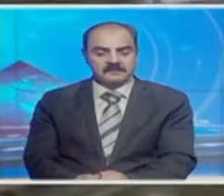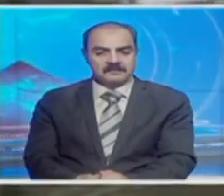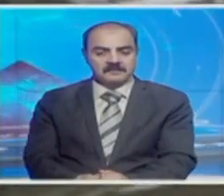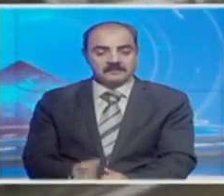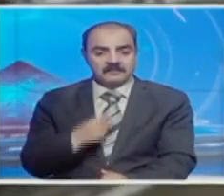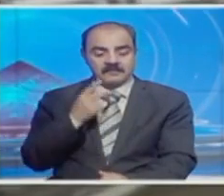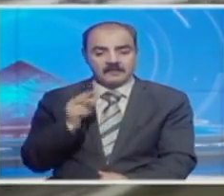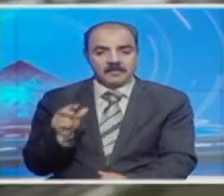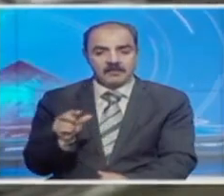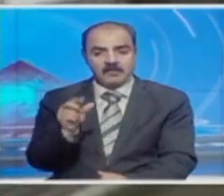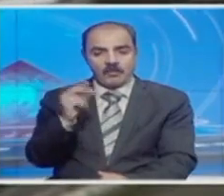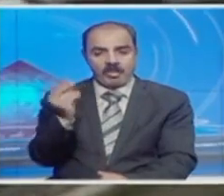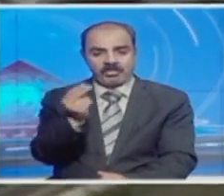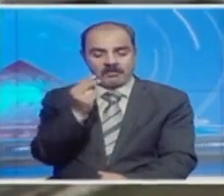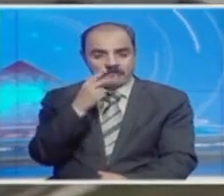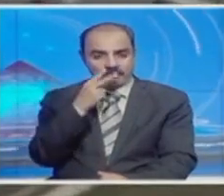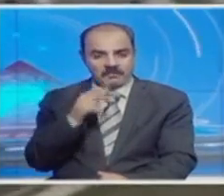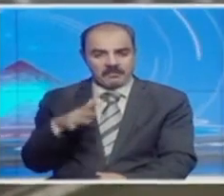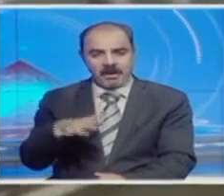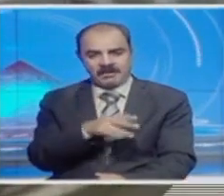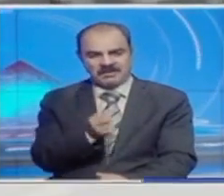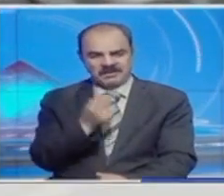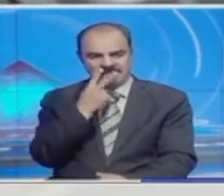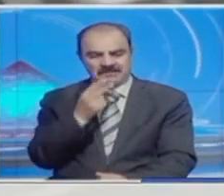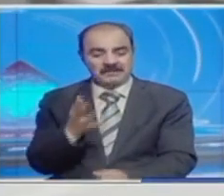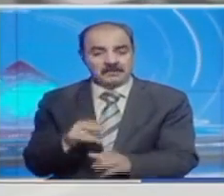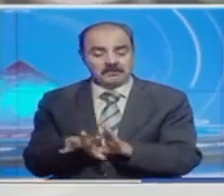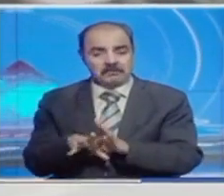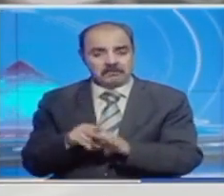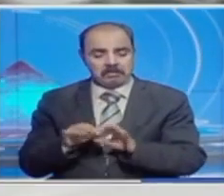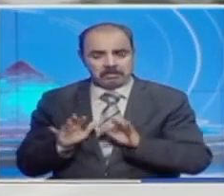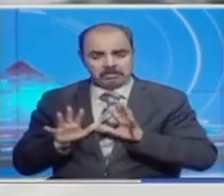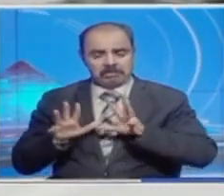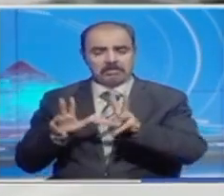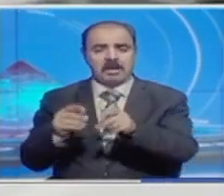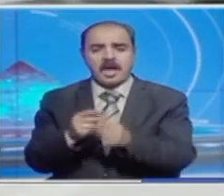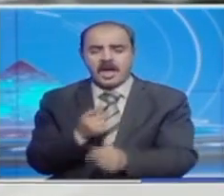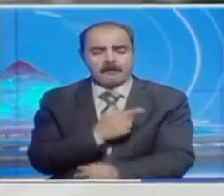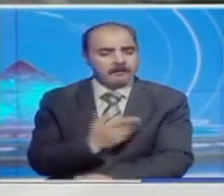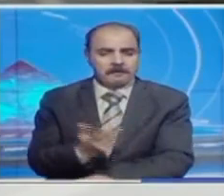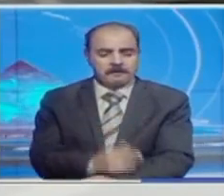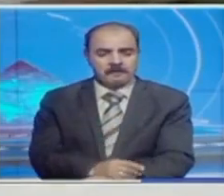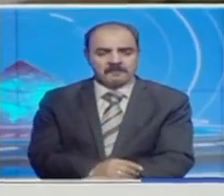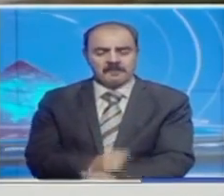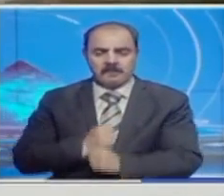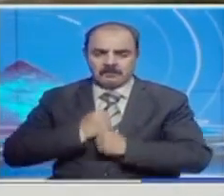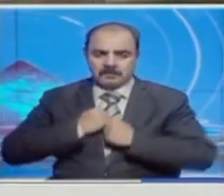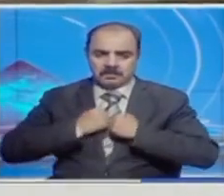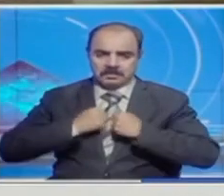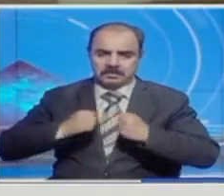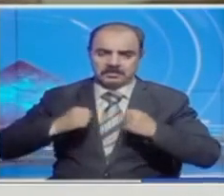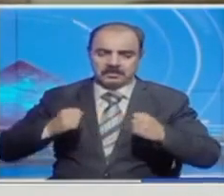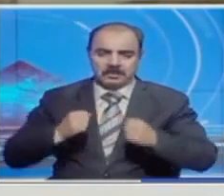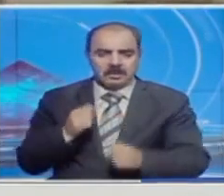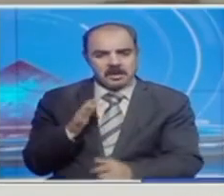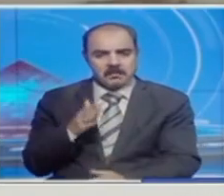يبعد كورنيش المقطم قليلا عن حي الأسمرات، وهو مشروع يشيد على مساحة شاسعة في موقع متميز يوفر